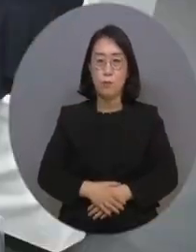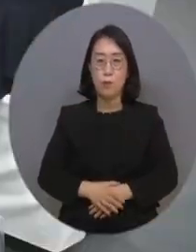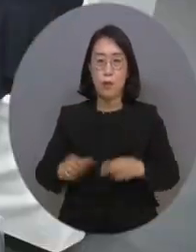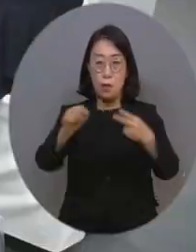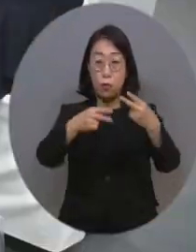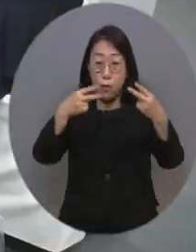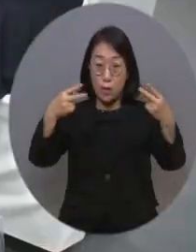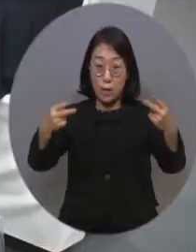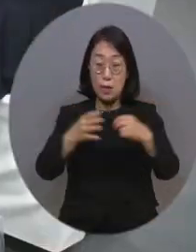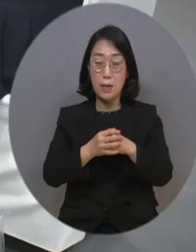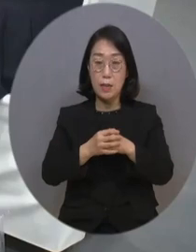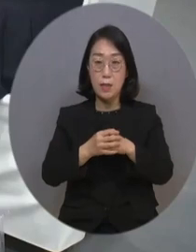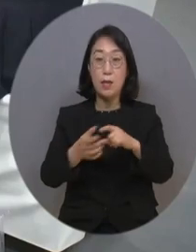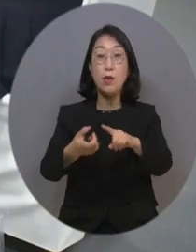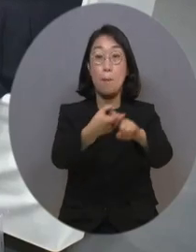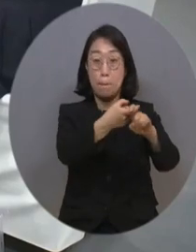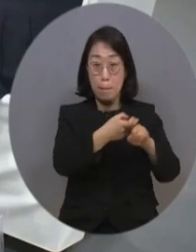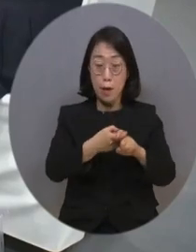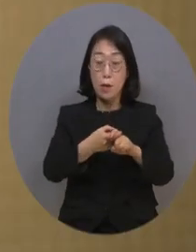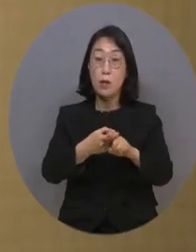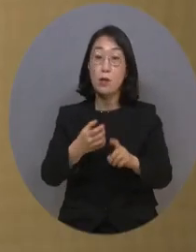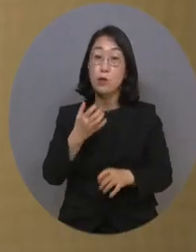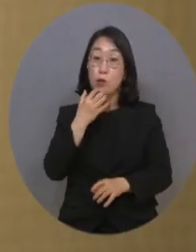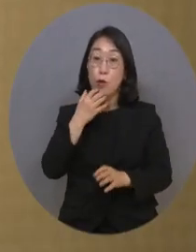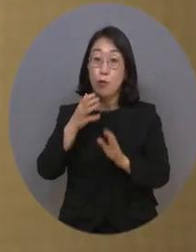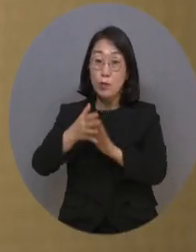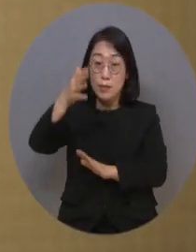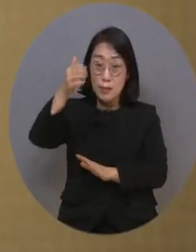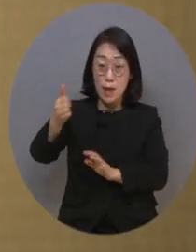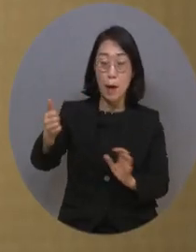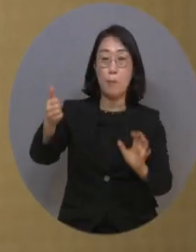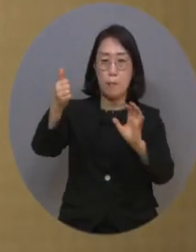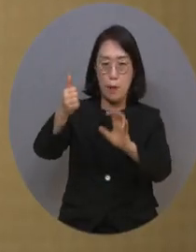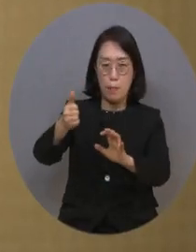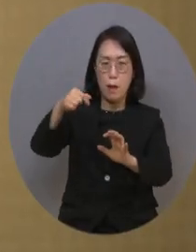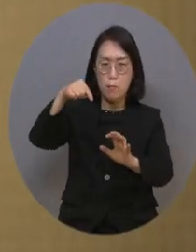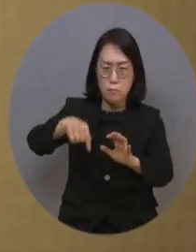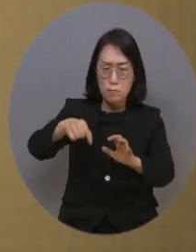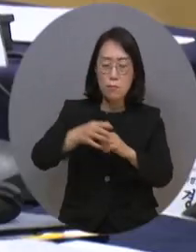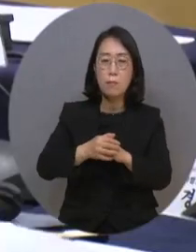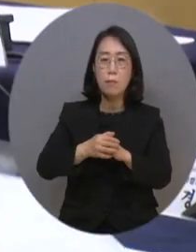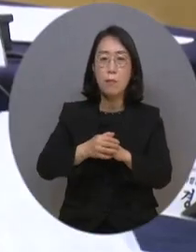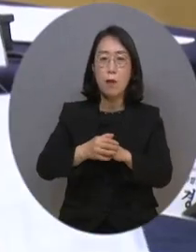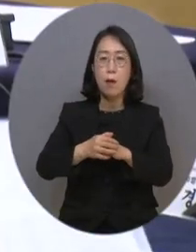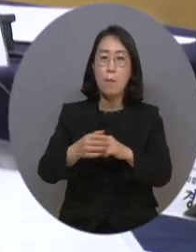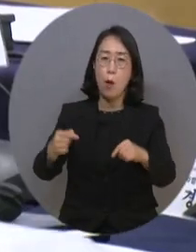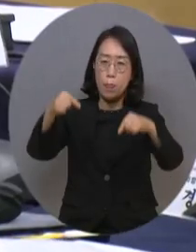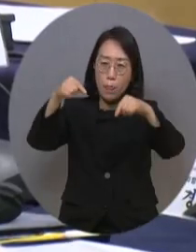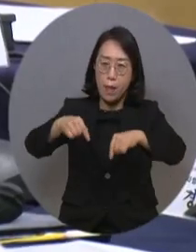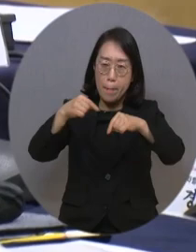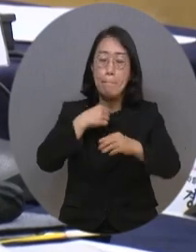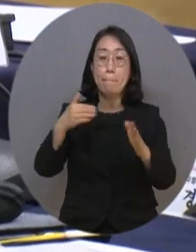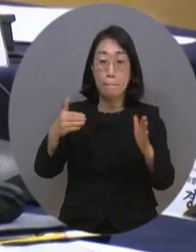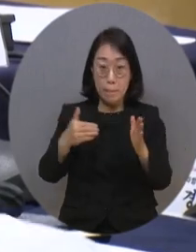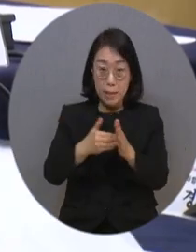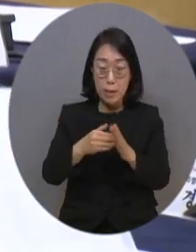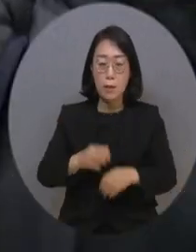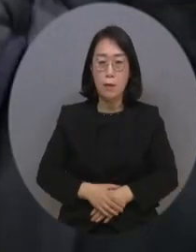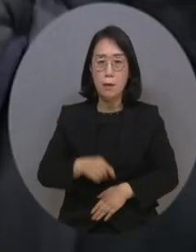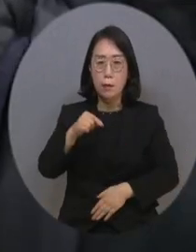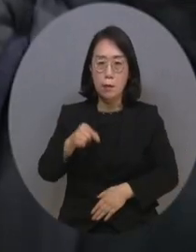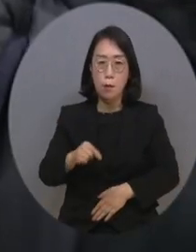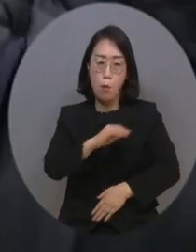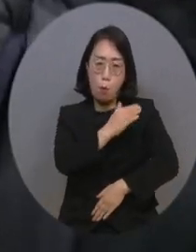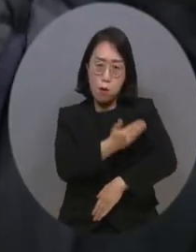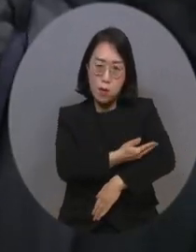2일 전장현은 오세훈 서울시장을 만나 지하철 행동에 대한 단독 면담을 이어갔습니다. 장애인